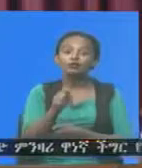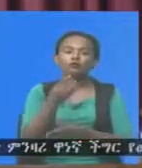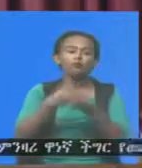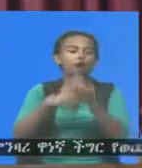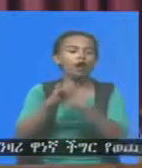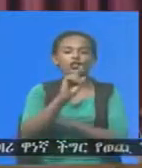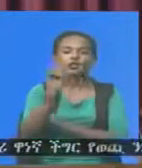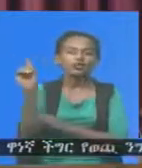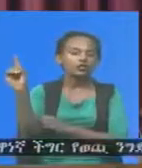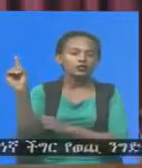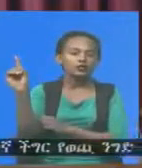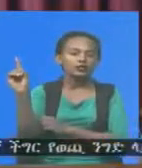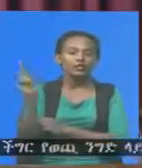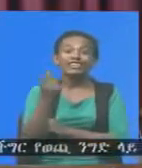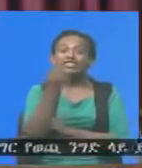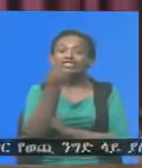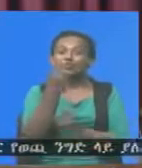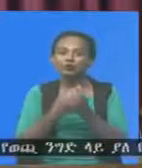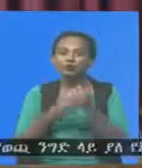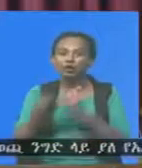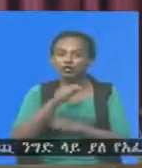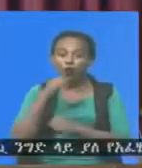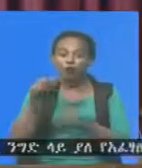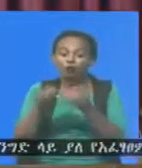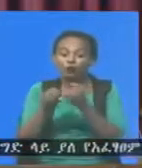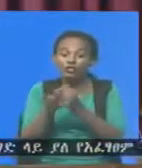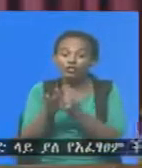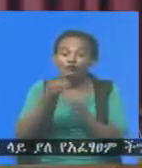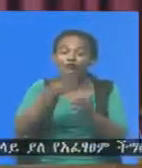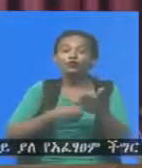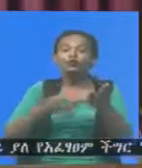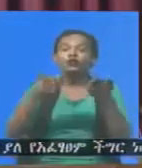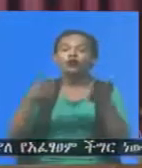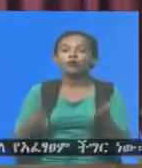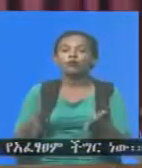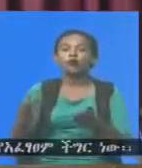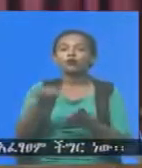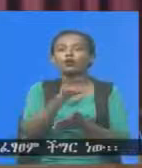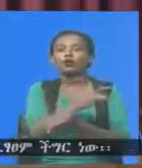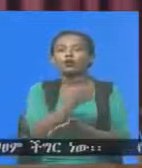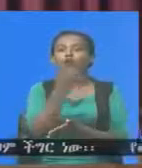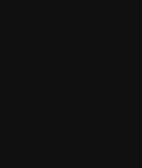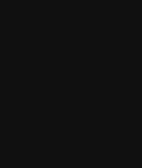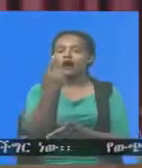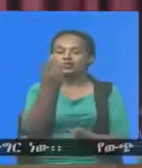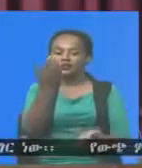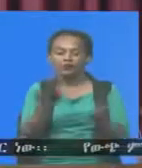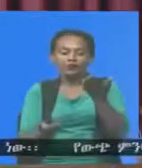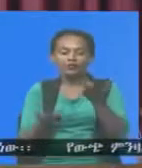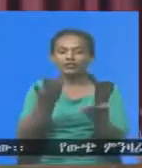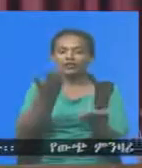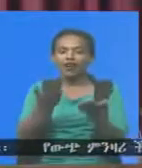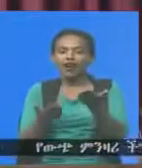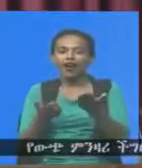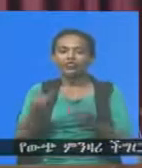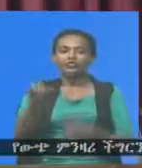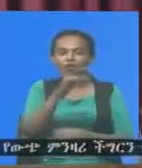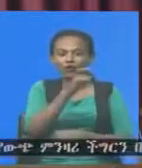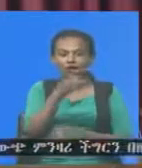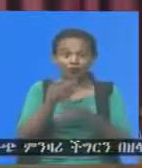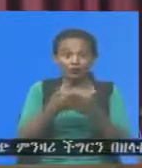አንሸጥለትም ማለት ነው። ገንዘብ ብቻ ሳይሆን በዘርፉ ውጤታማ መሆኑ አንድ መመዘኛ ሆነ። በዚህ